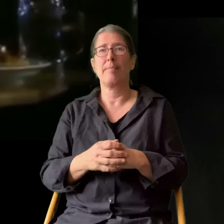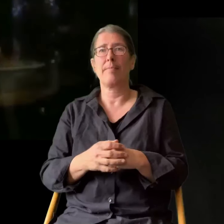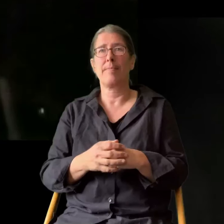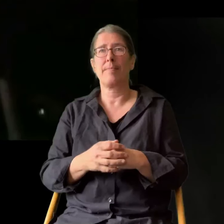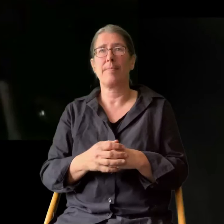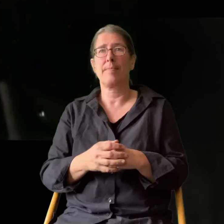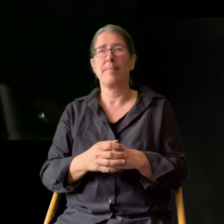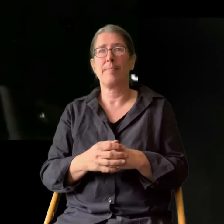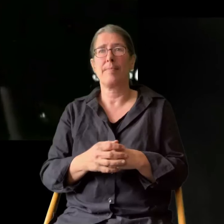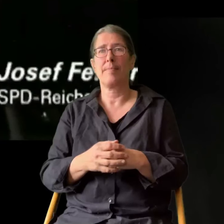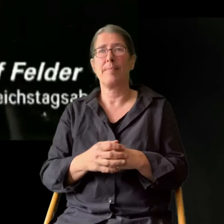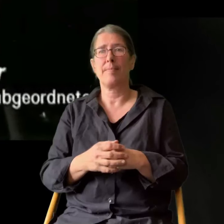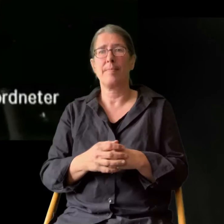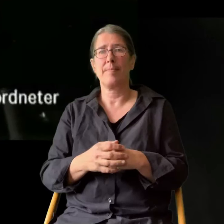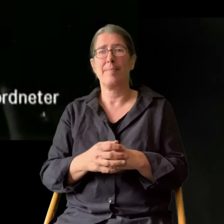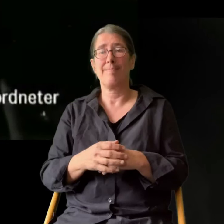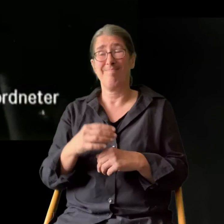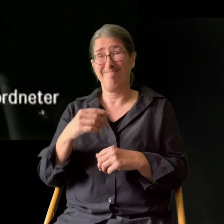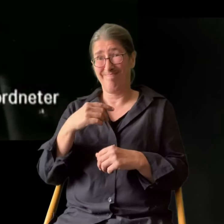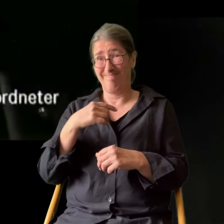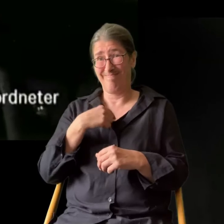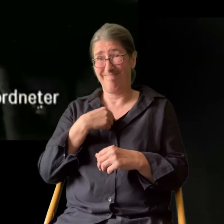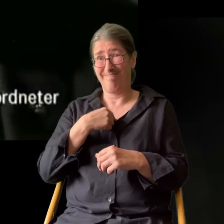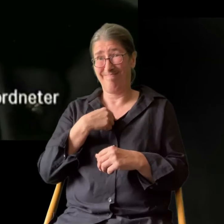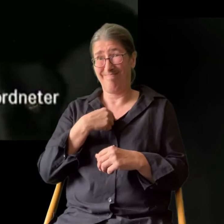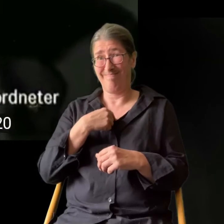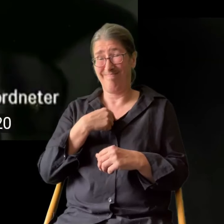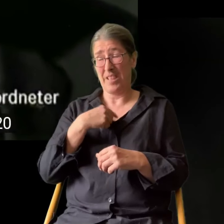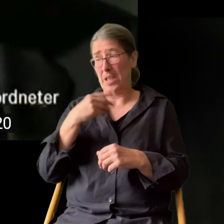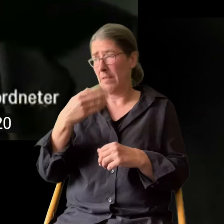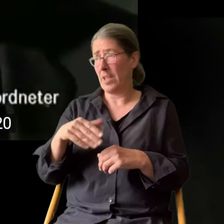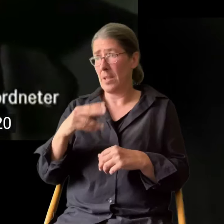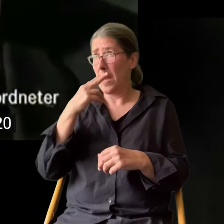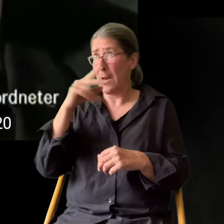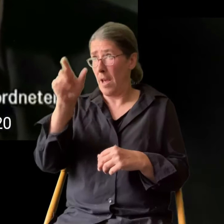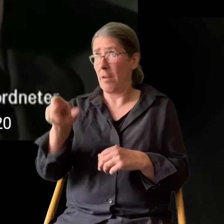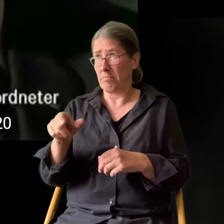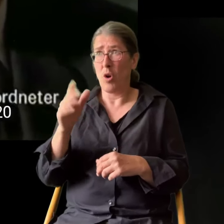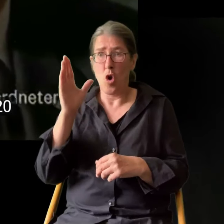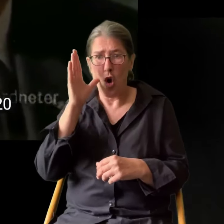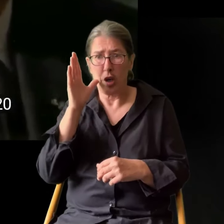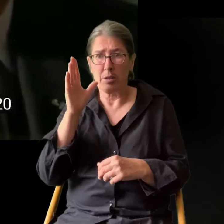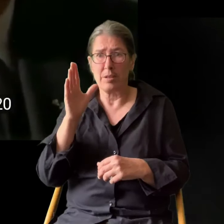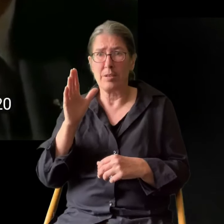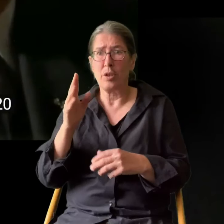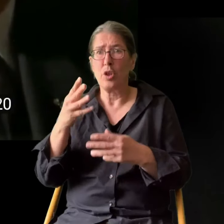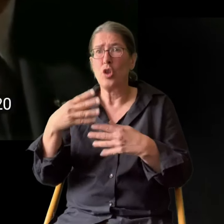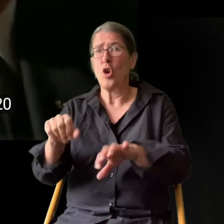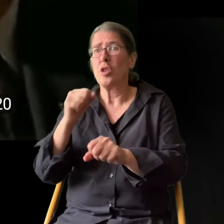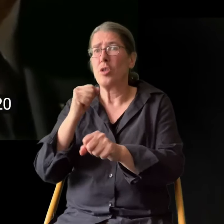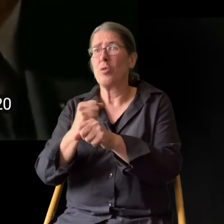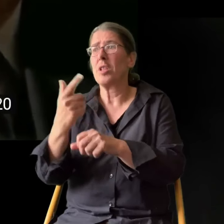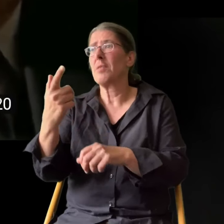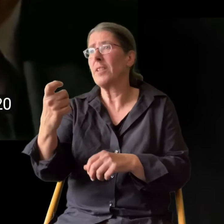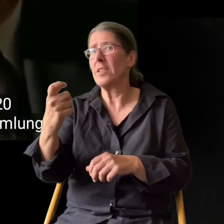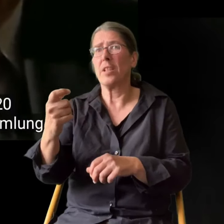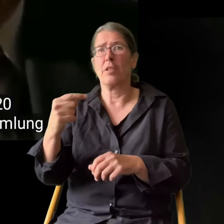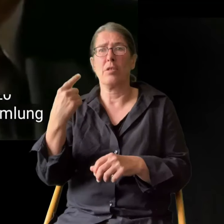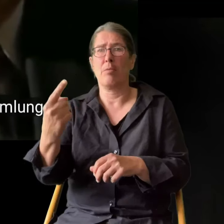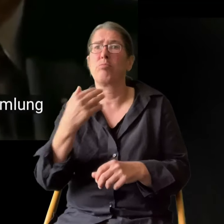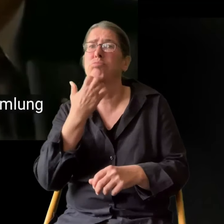Ich habe Hitler gehört, wie er im Jahr 1920 sein Programm verkündet hat in